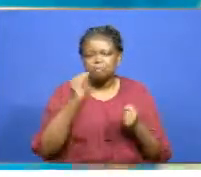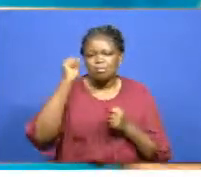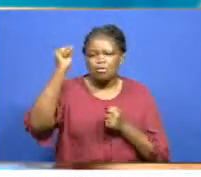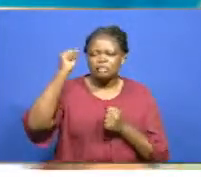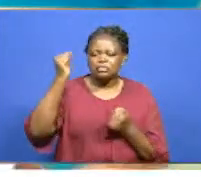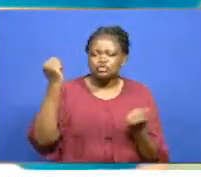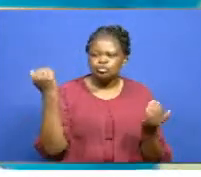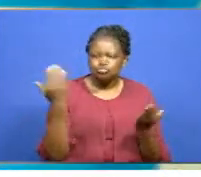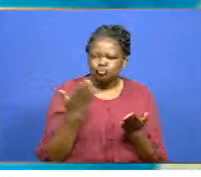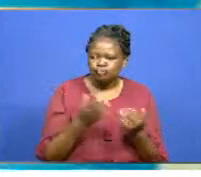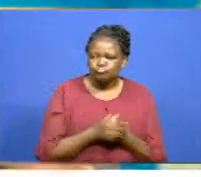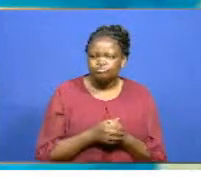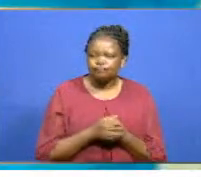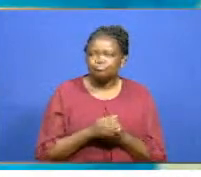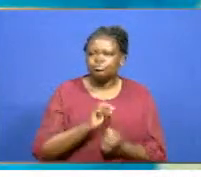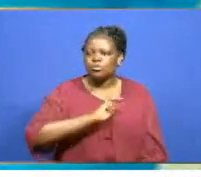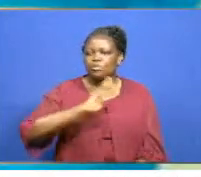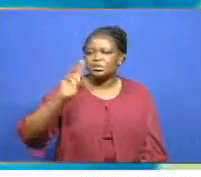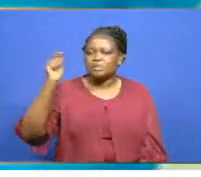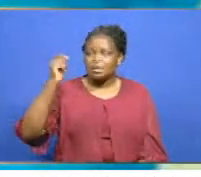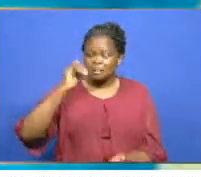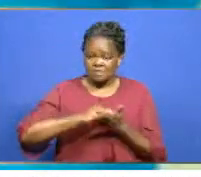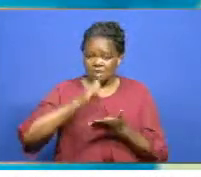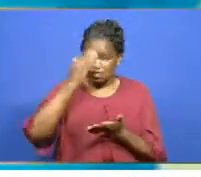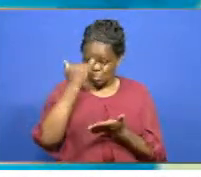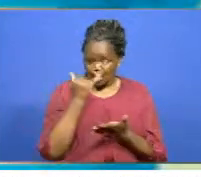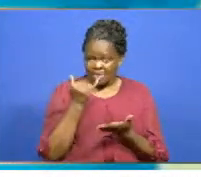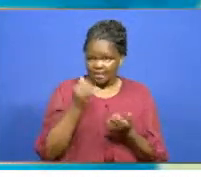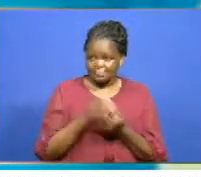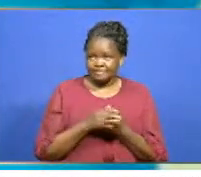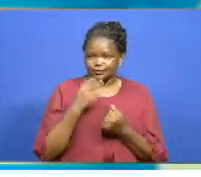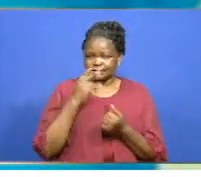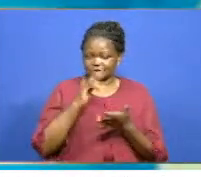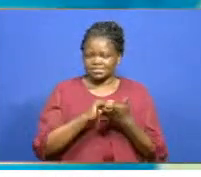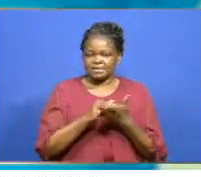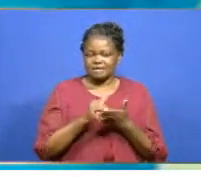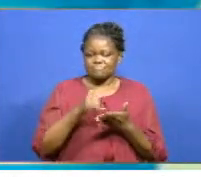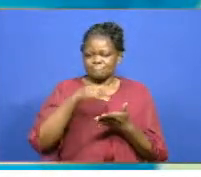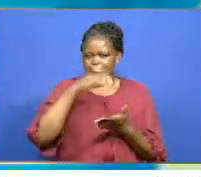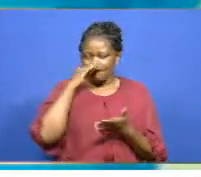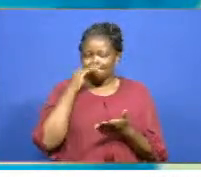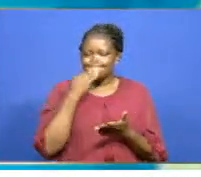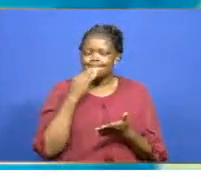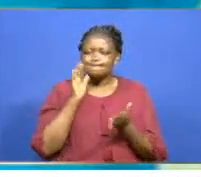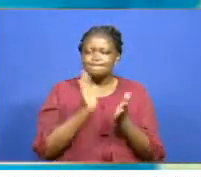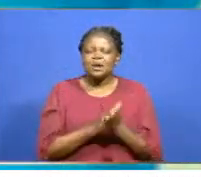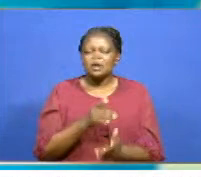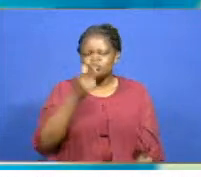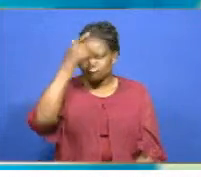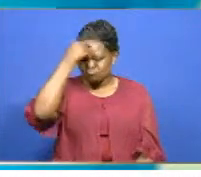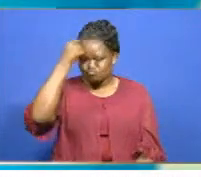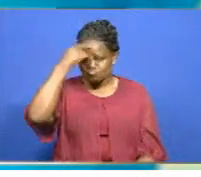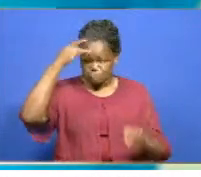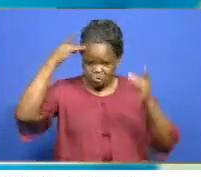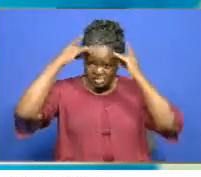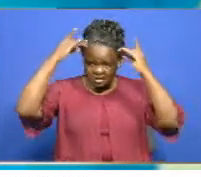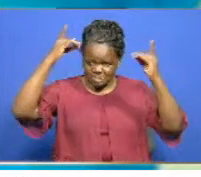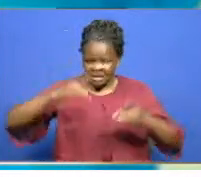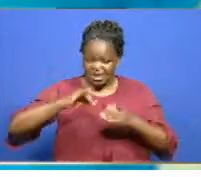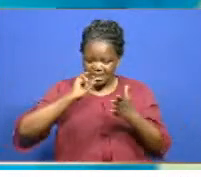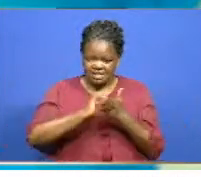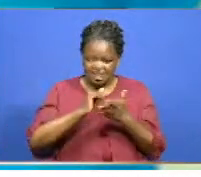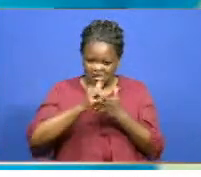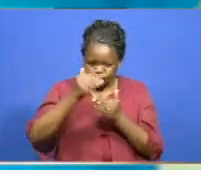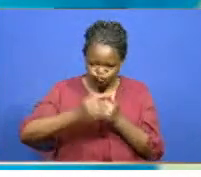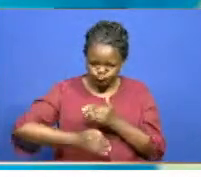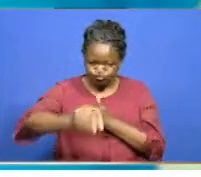katika eneo hili la Western Kenya. Na ndiposa unaona kwamba Musalia Mudavadi na Moses Wetangula wana resolve ya kwamba now moving